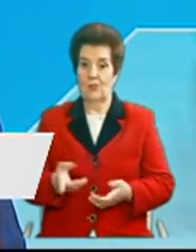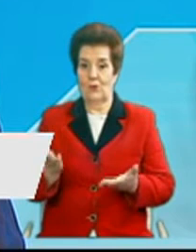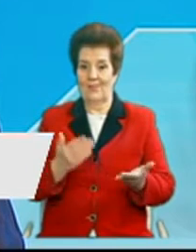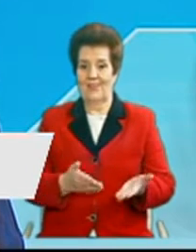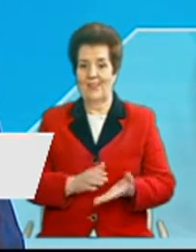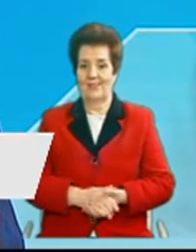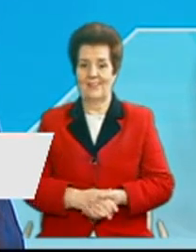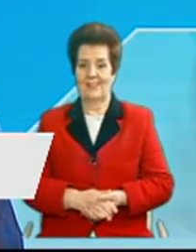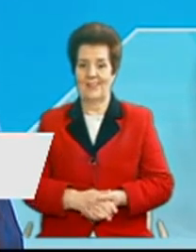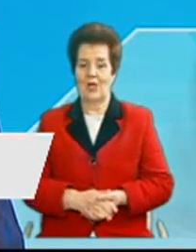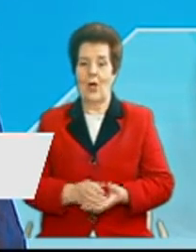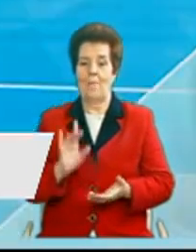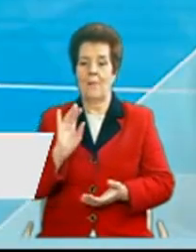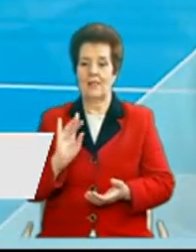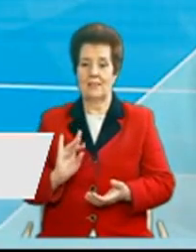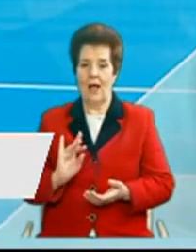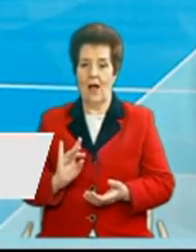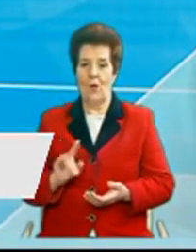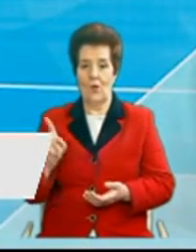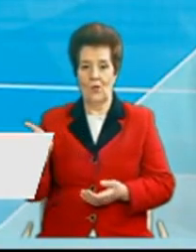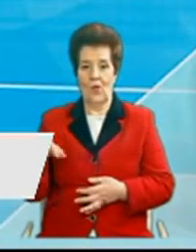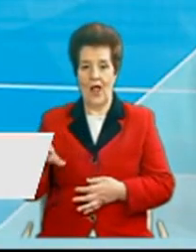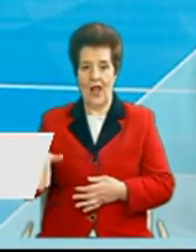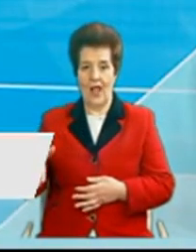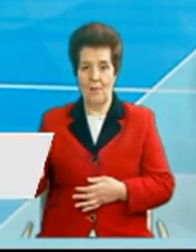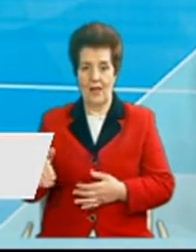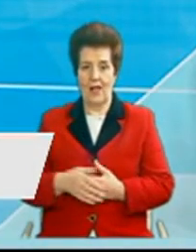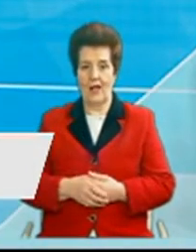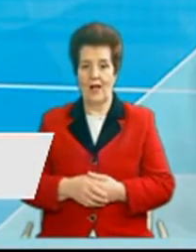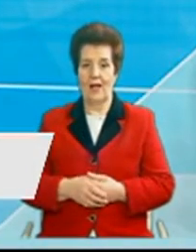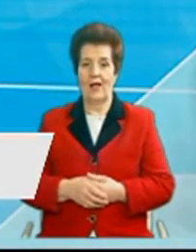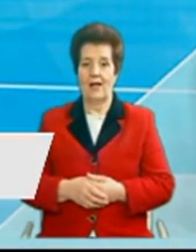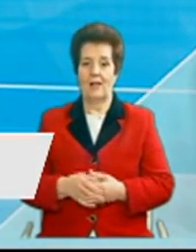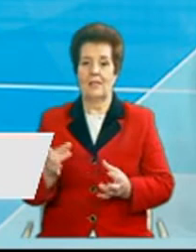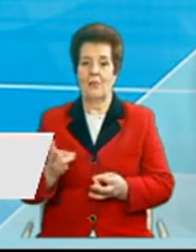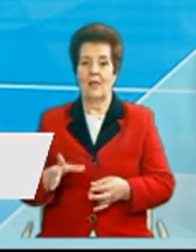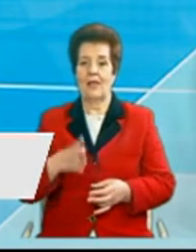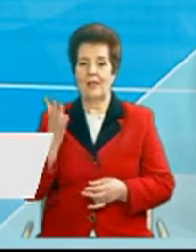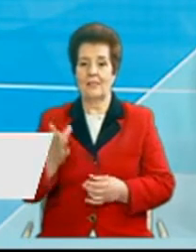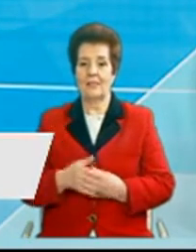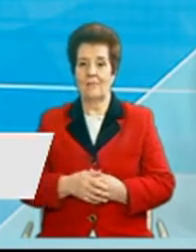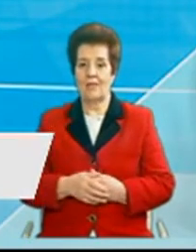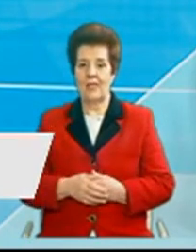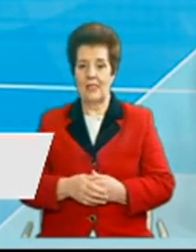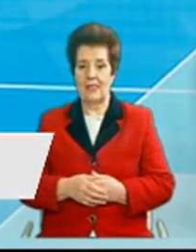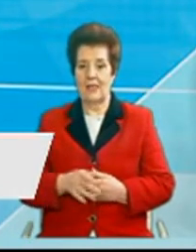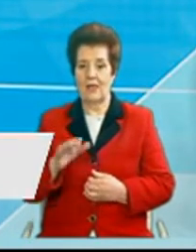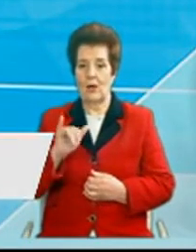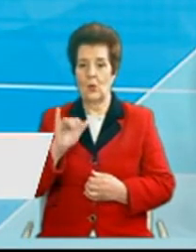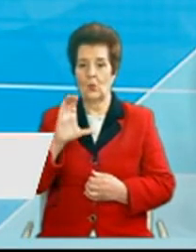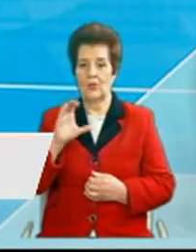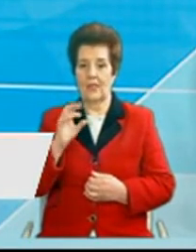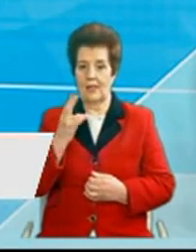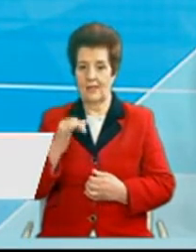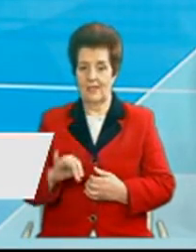invitație. Pe scaunul rămas liber de lângă domnul Deliu urma să stea, conform tragerii la sorți, Renato Usate,